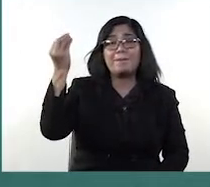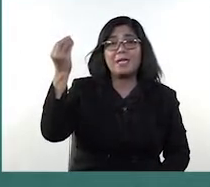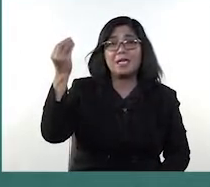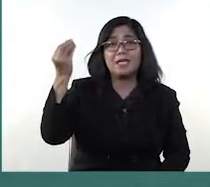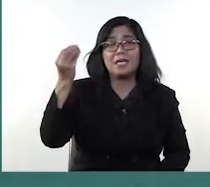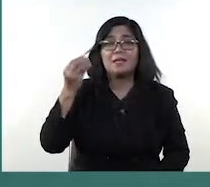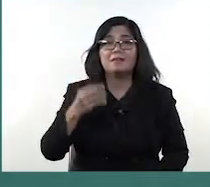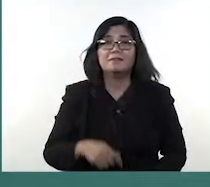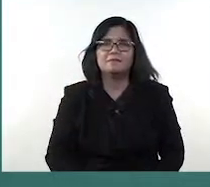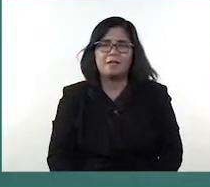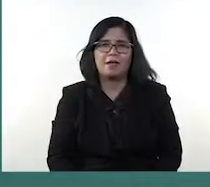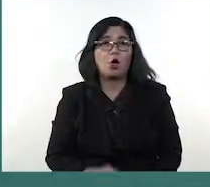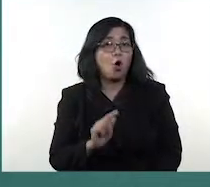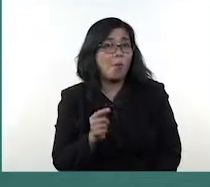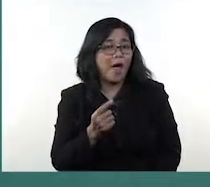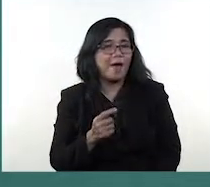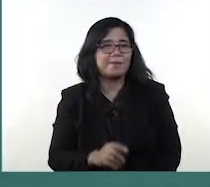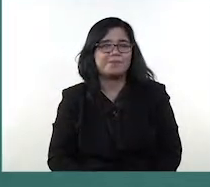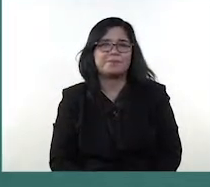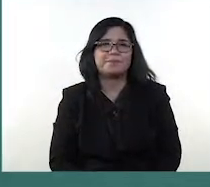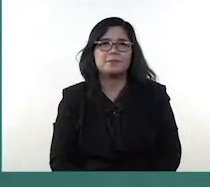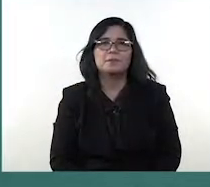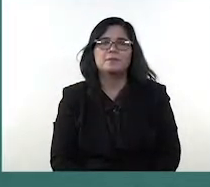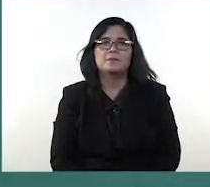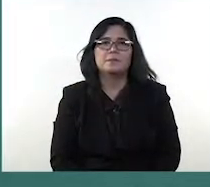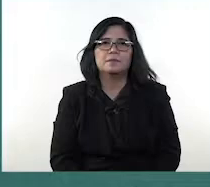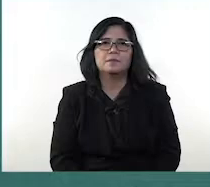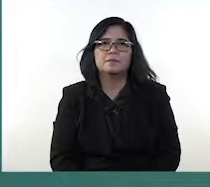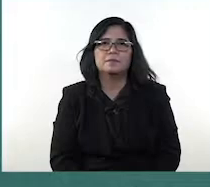ndak sampai titik sampai disitu Tapi ada ilustrasi